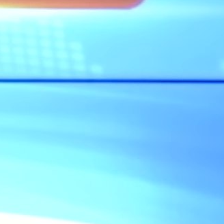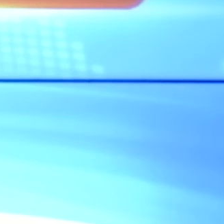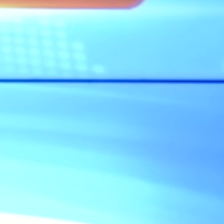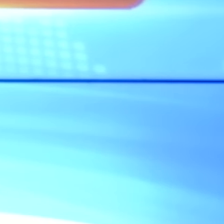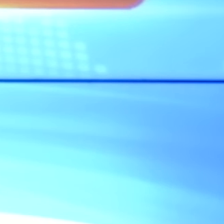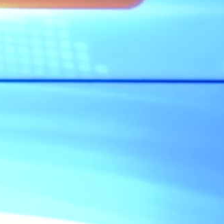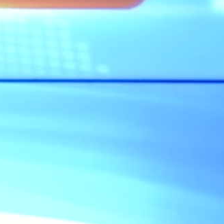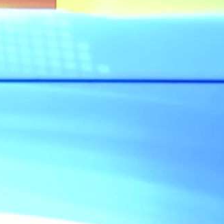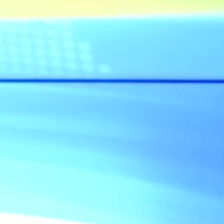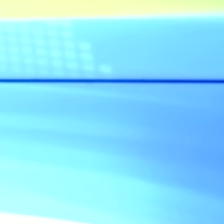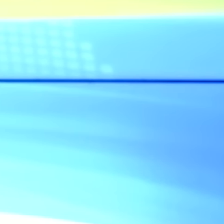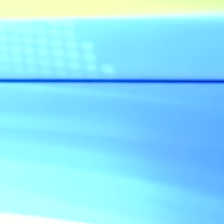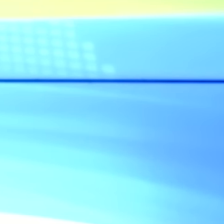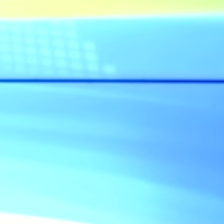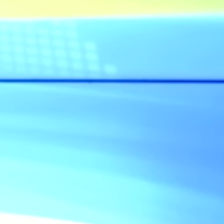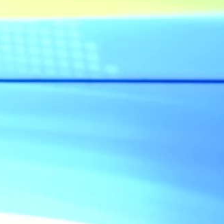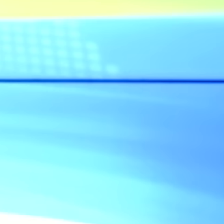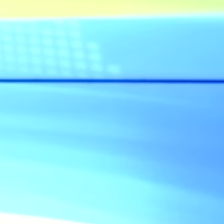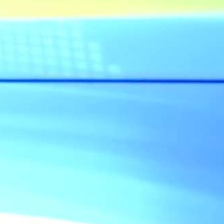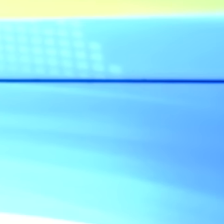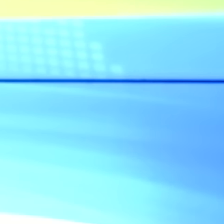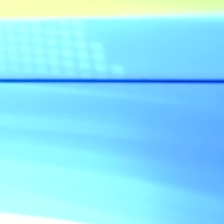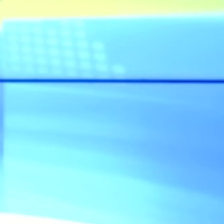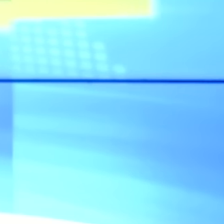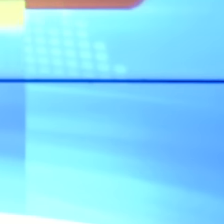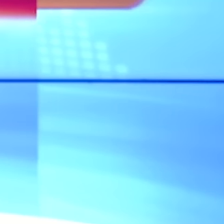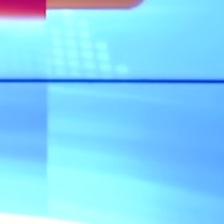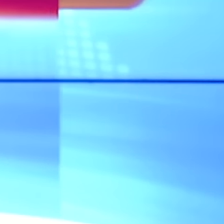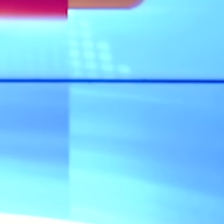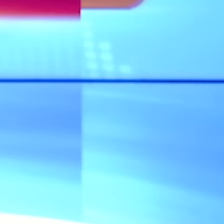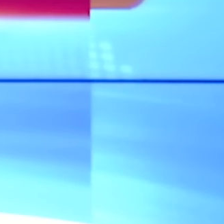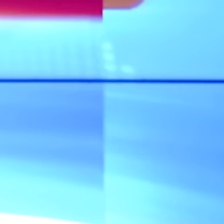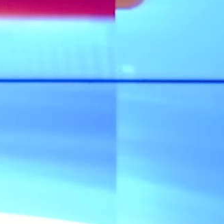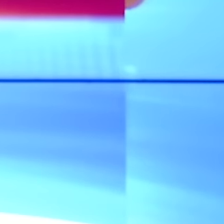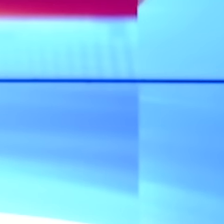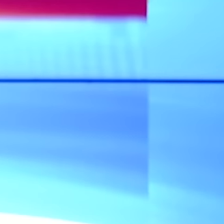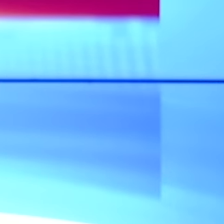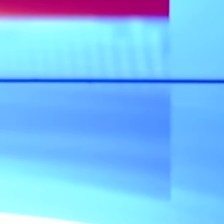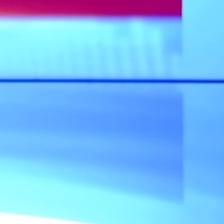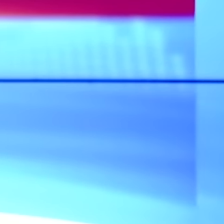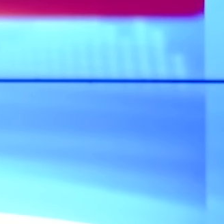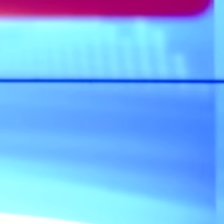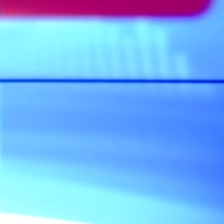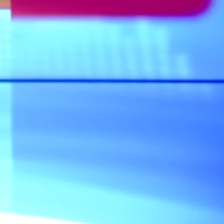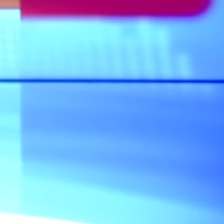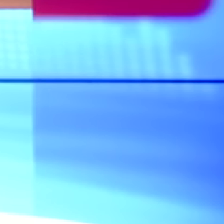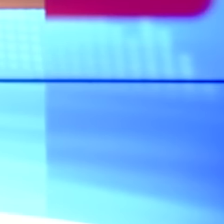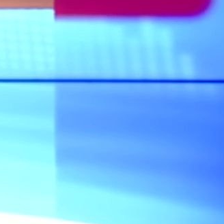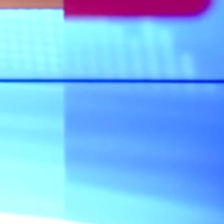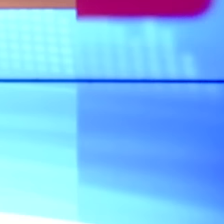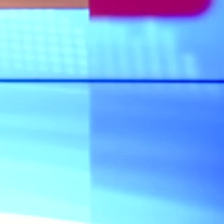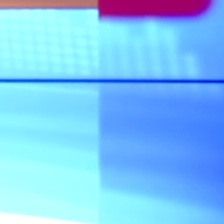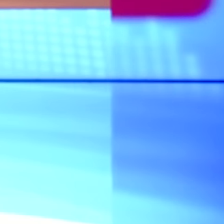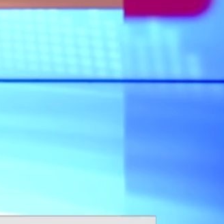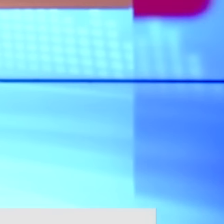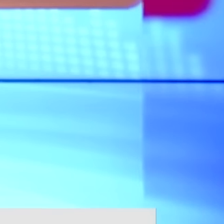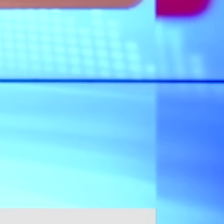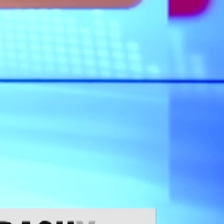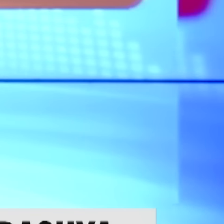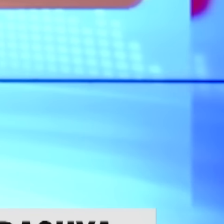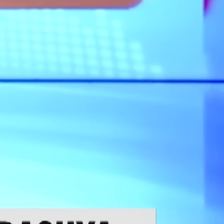tuyaterure tubabwira ko ashingiye ku biteganywa n'itegeko nshinga rya Repubulika y'u Rwanda cyane cyane mu ngingo ya 80 uyu